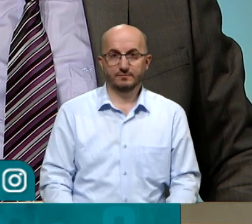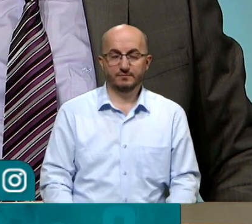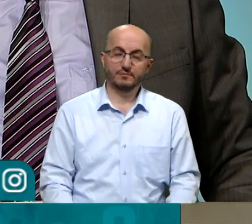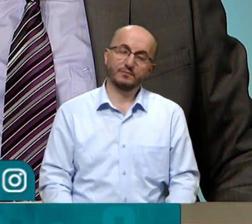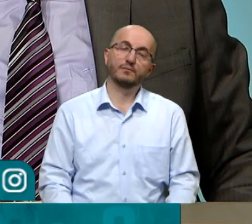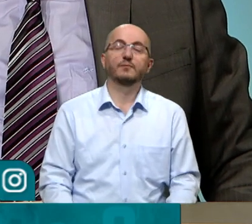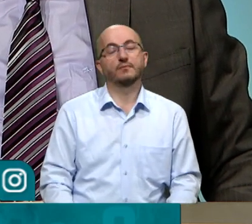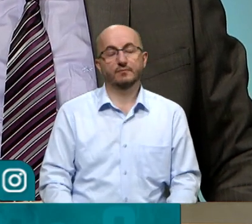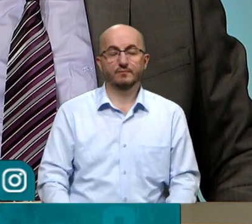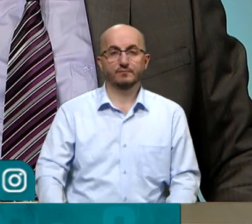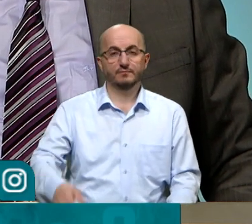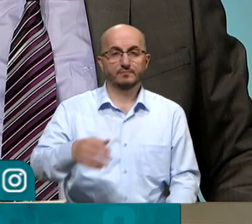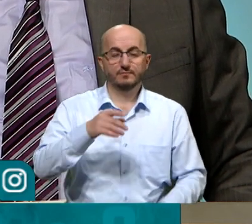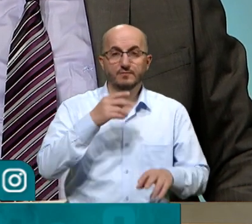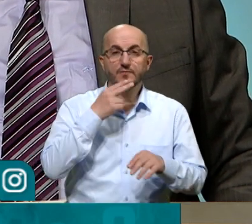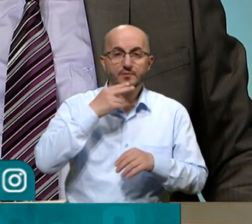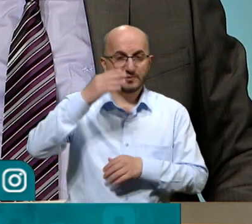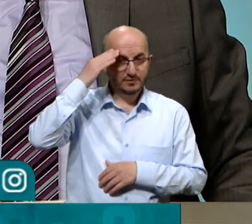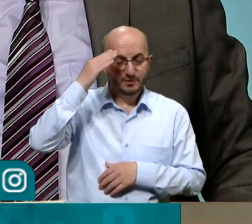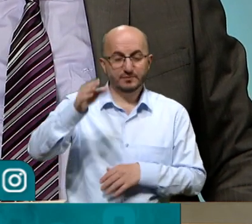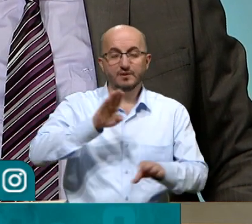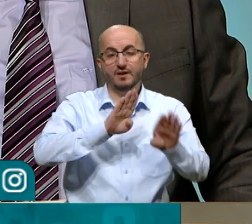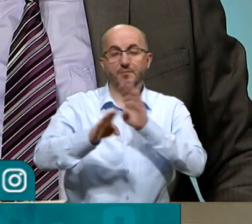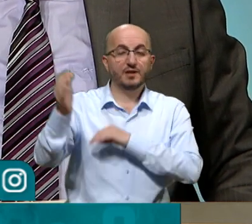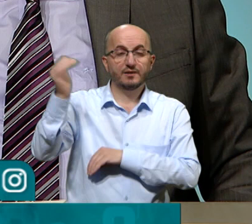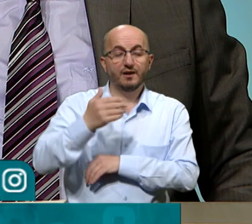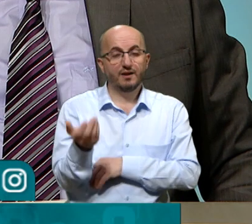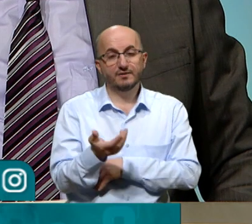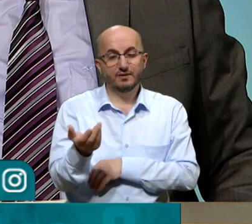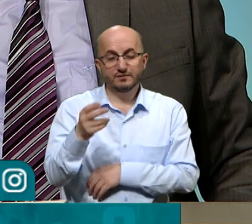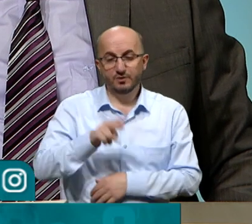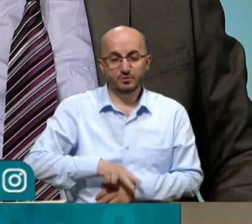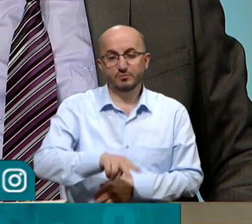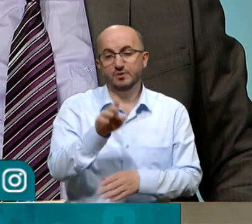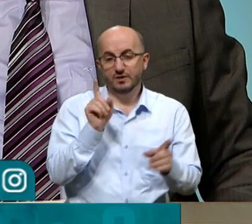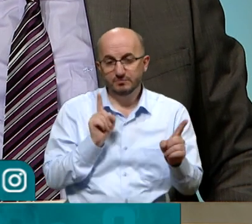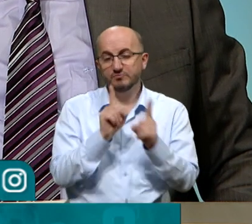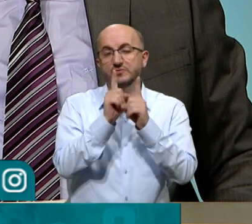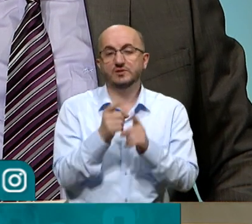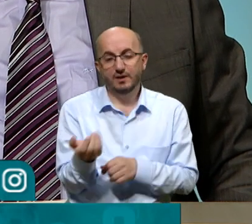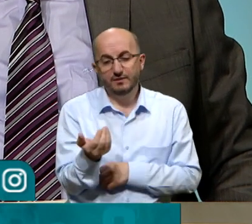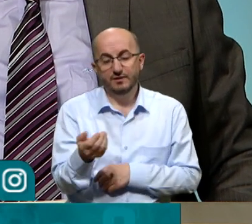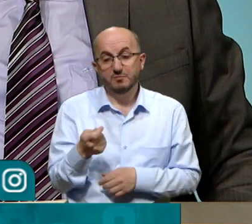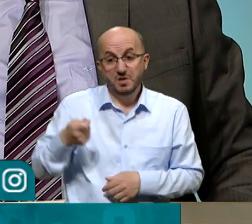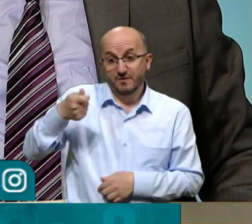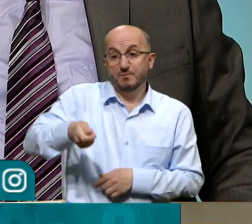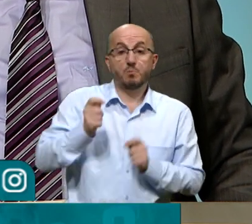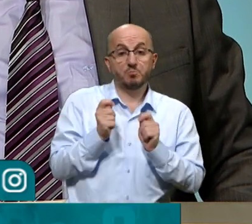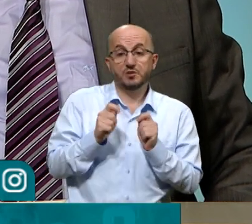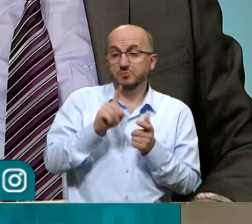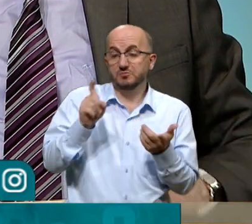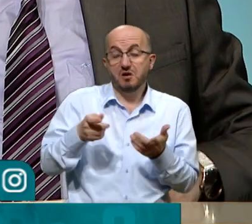diyelim Hatice Hanım selamlarımı ilet Kuşlar kapıya gelen dilenciye ya da yolda önümüze çıkan dilenciye para vermek zorunda mıyız